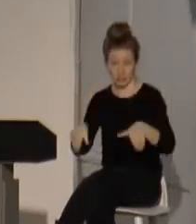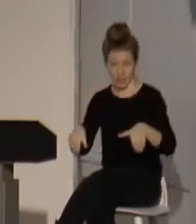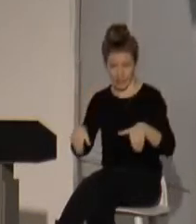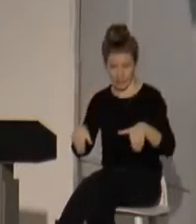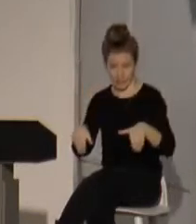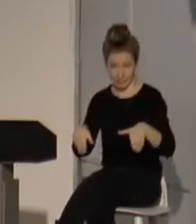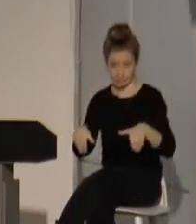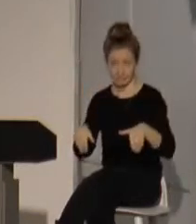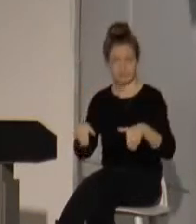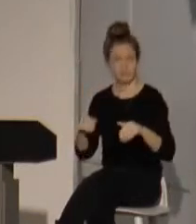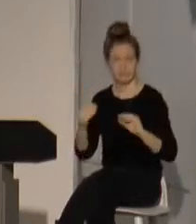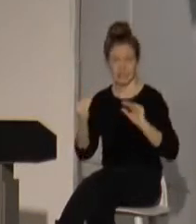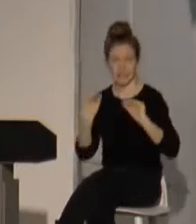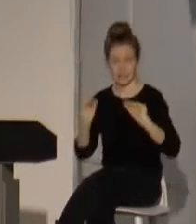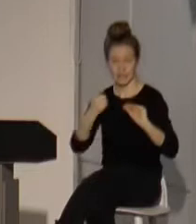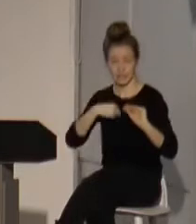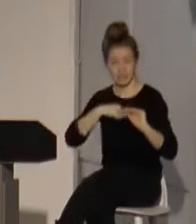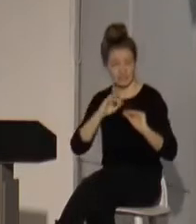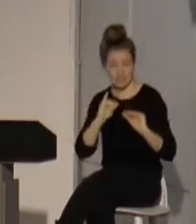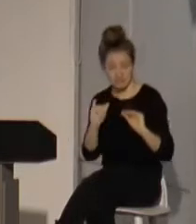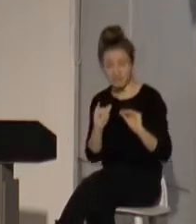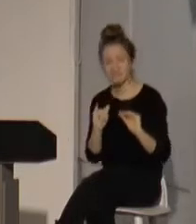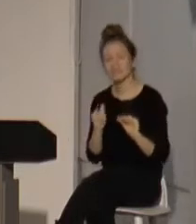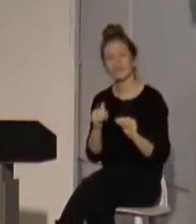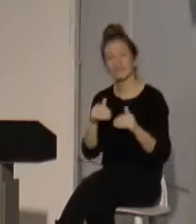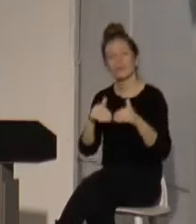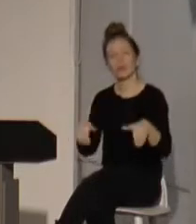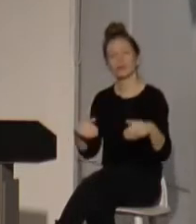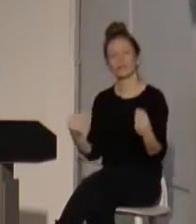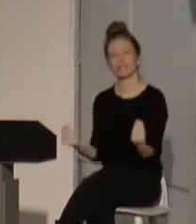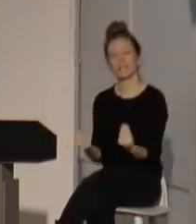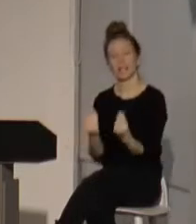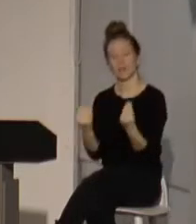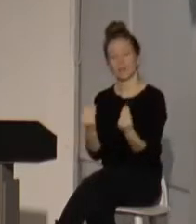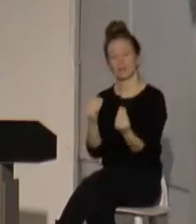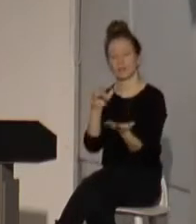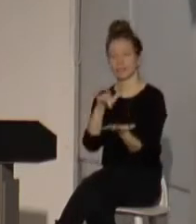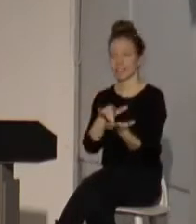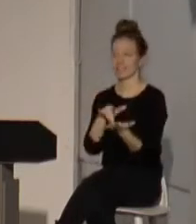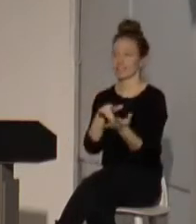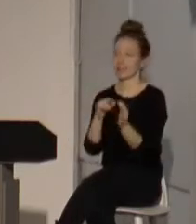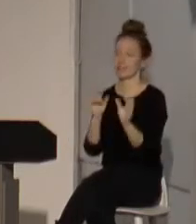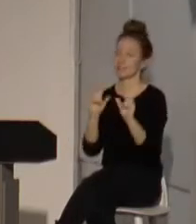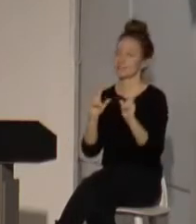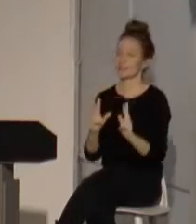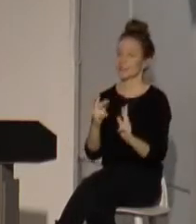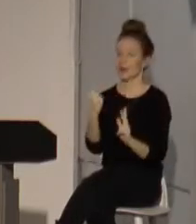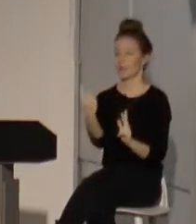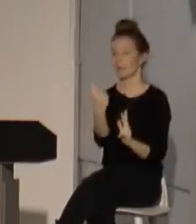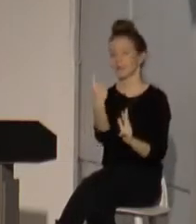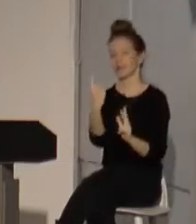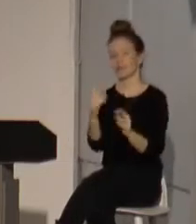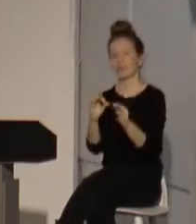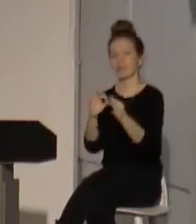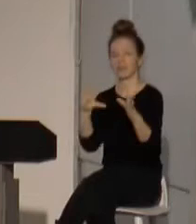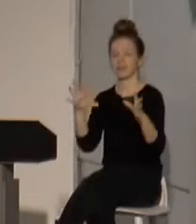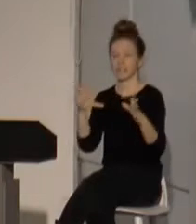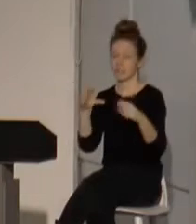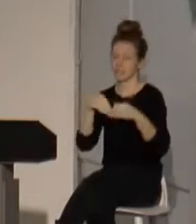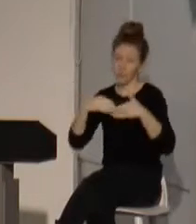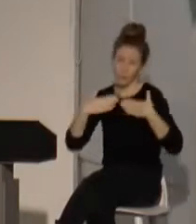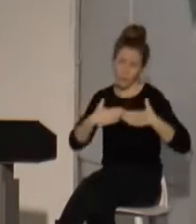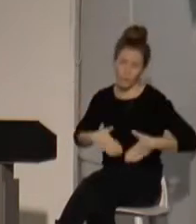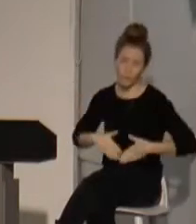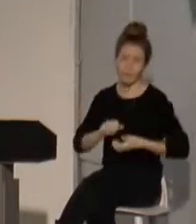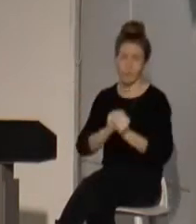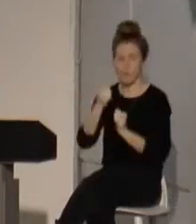לימדה אותנו, זה שמוגבלות היא לא דבר שנמצא באופן בודד ומנותק בגוף או שכל או